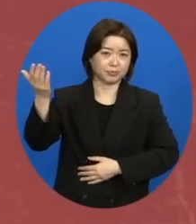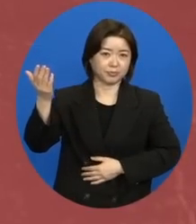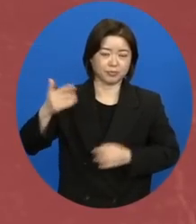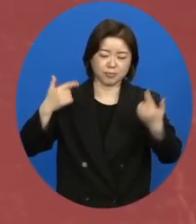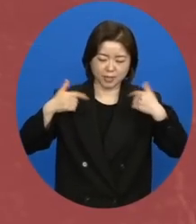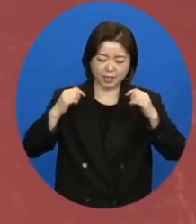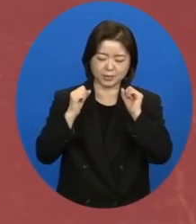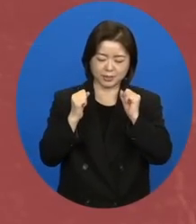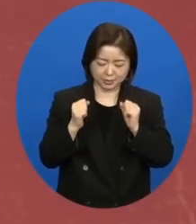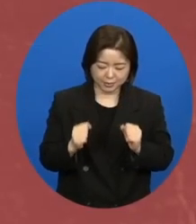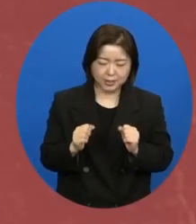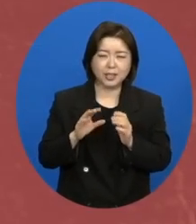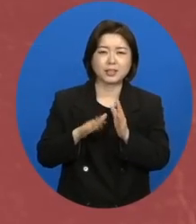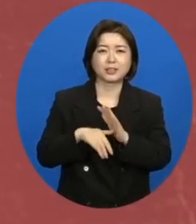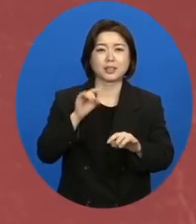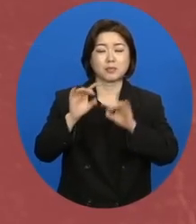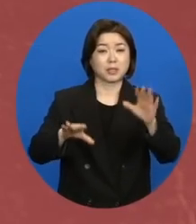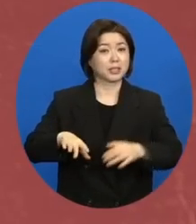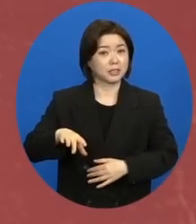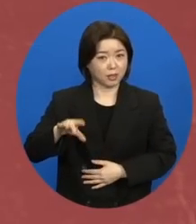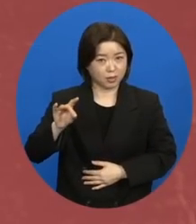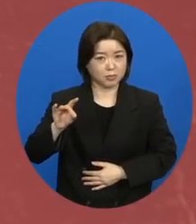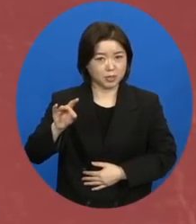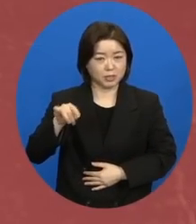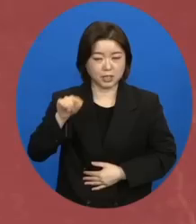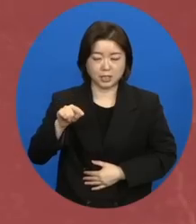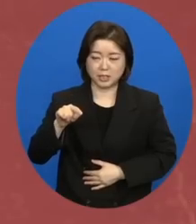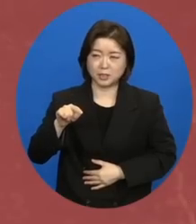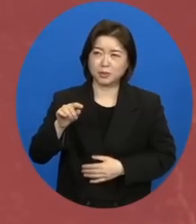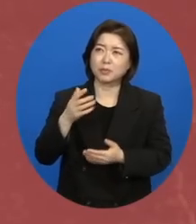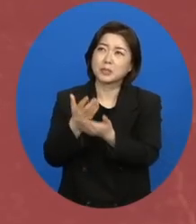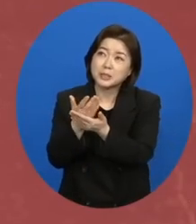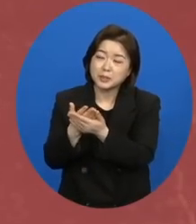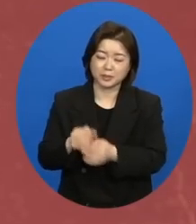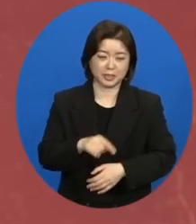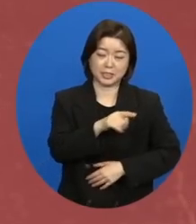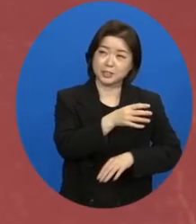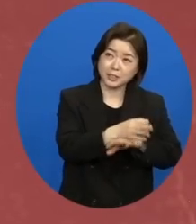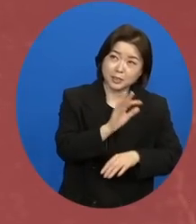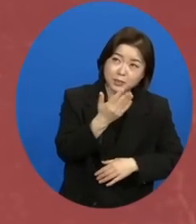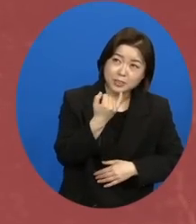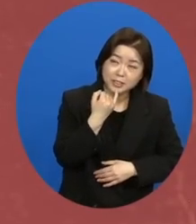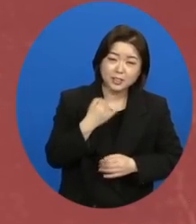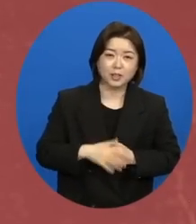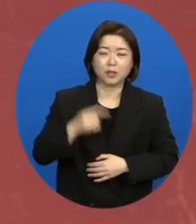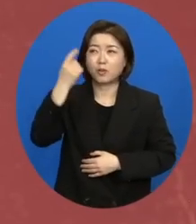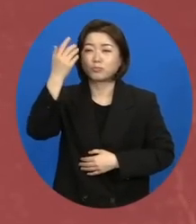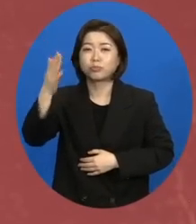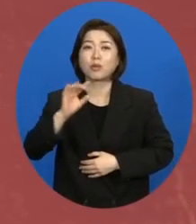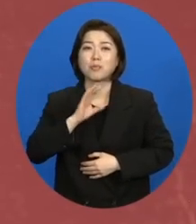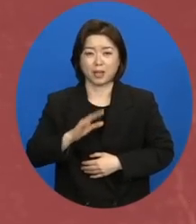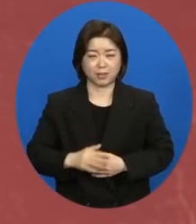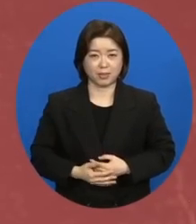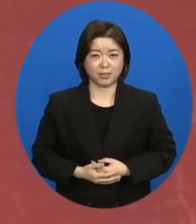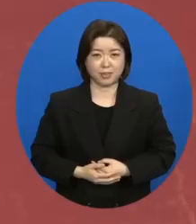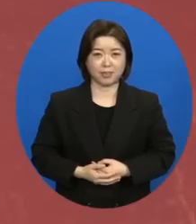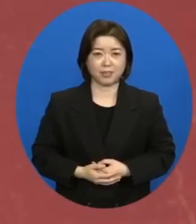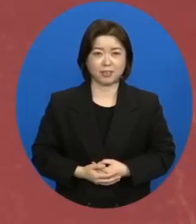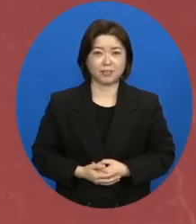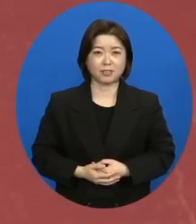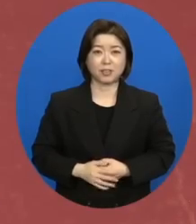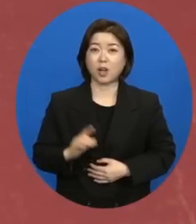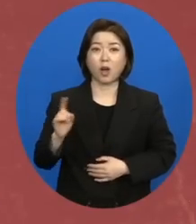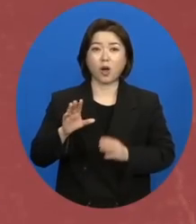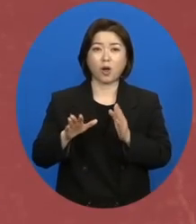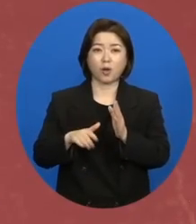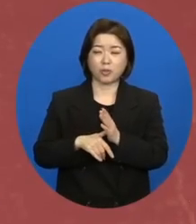항상 계실 때마다 처음에는 이거 해줘도 돼요? 이거 사도 돼요? 라고 물어만 봤는데 어떨